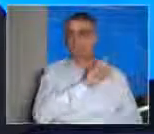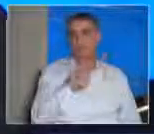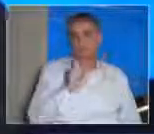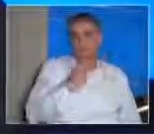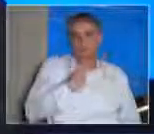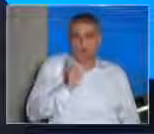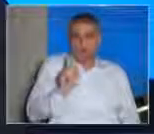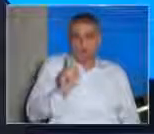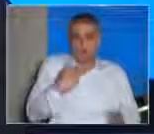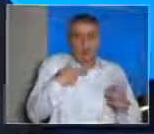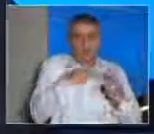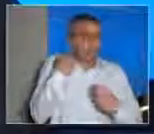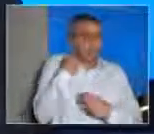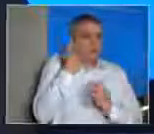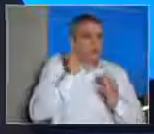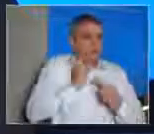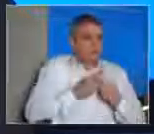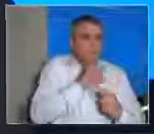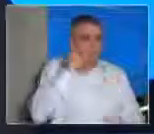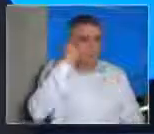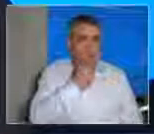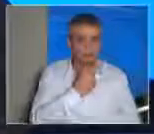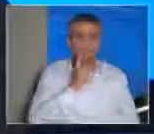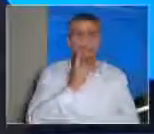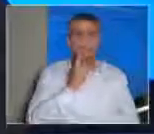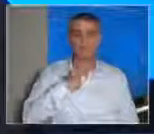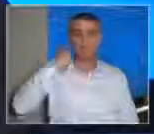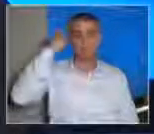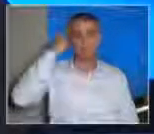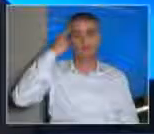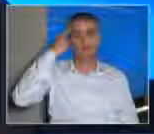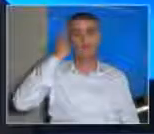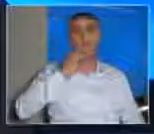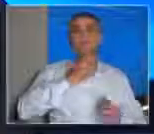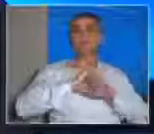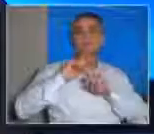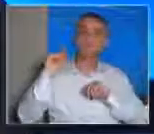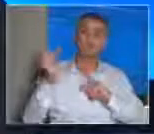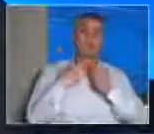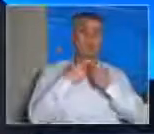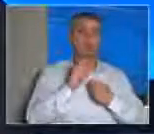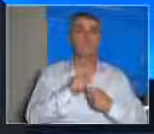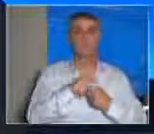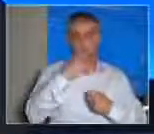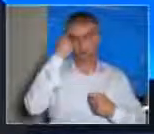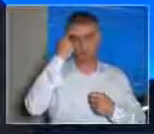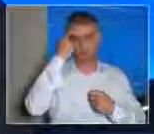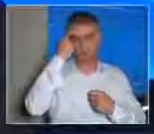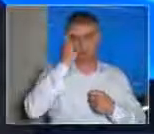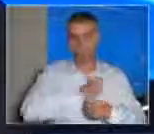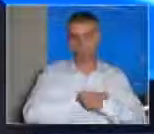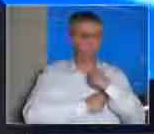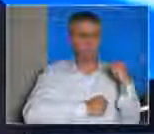שאני לא ישבתי ושמעתי את דעותיו, אבל אני חושבת בסופו של דבר שכל ח"כ יודע,